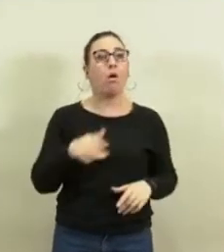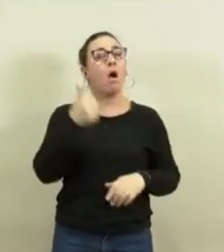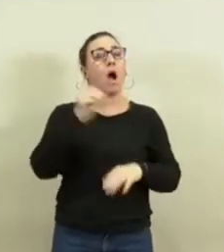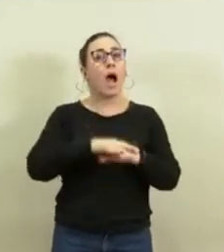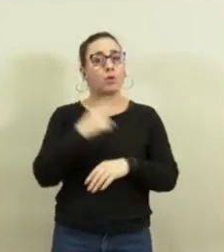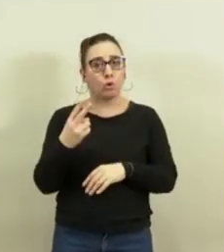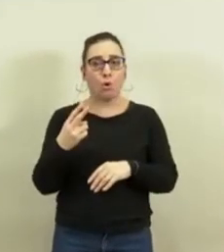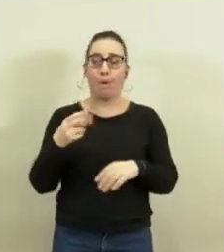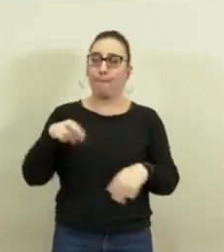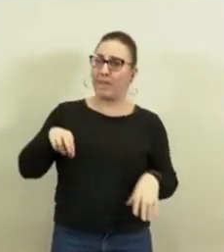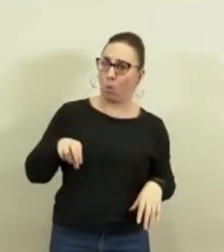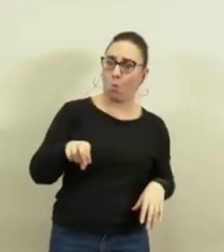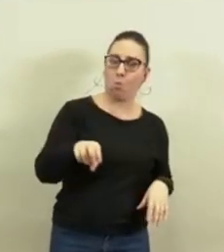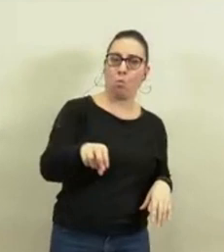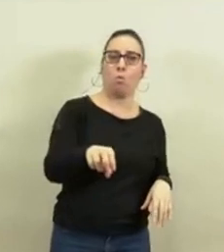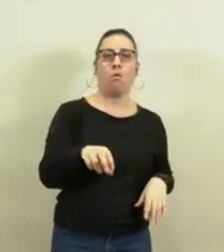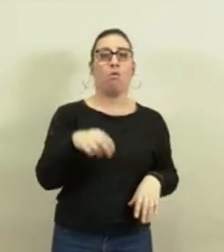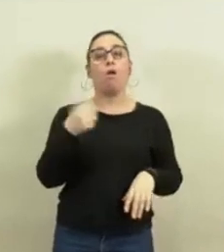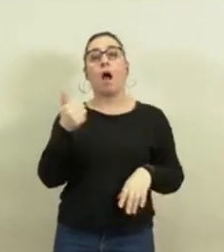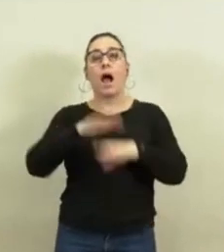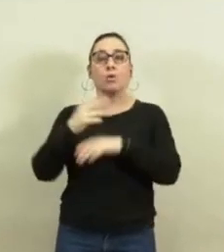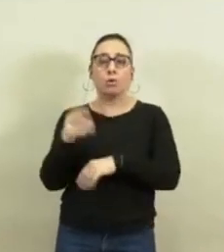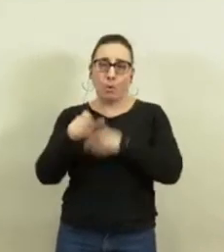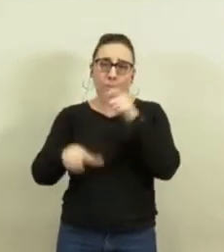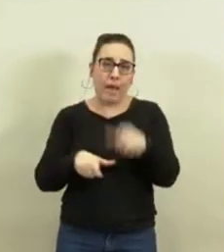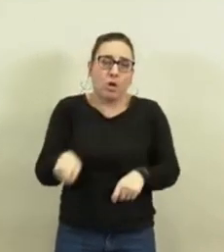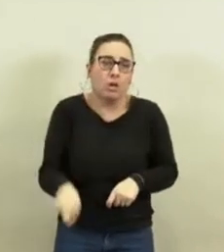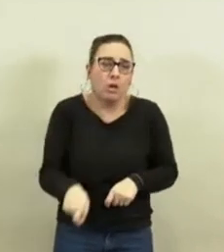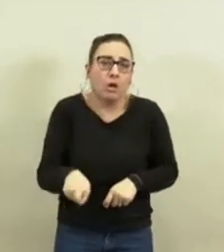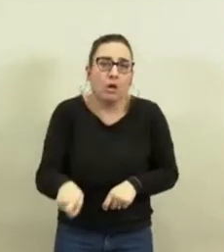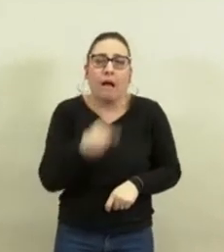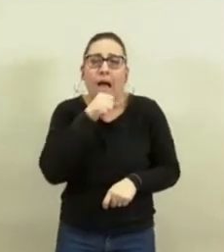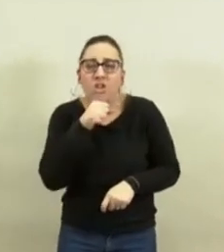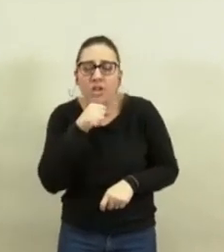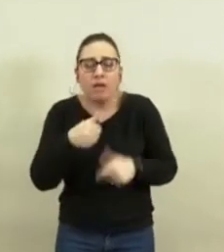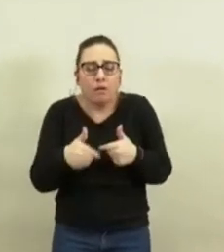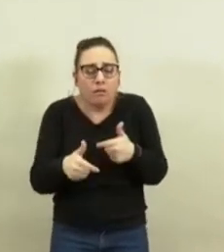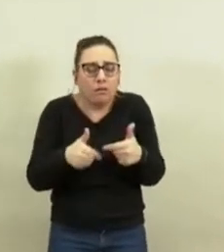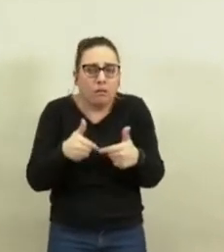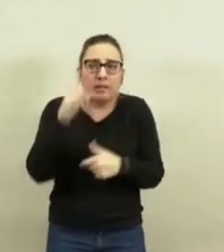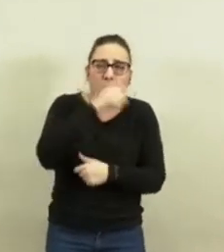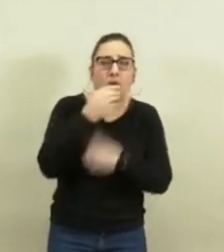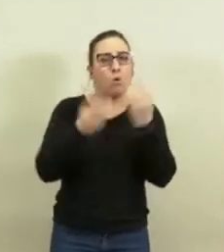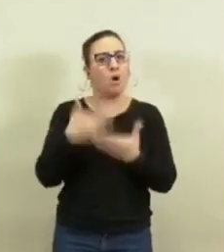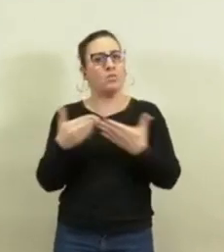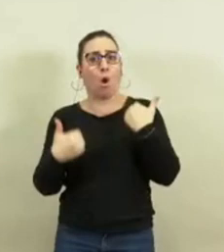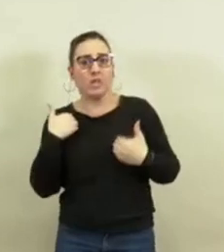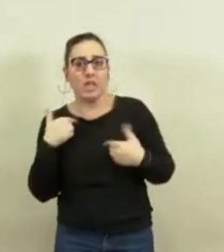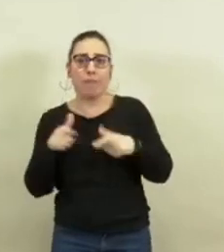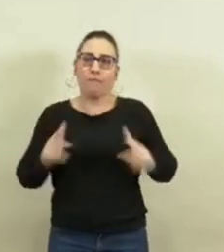Et parmi ces piétons, on retrouve des personnes âgées qui se déplacent difficilement et des personnes en situation de